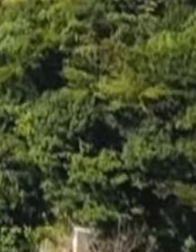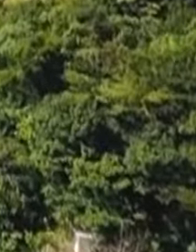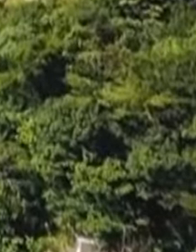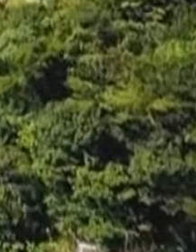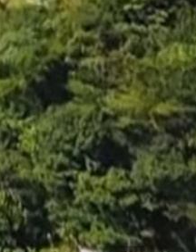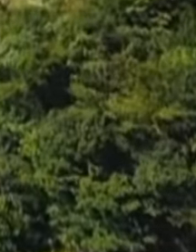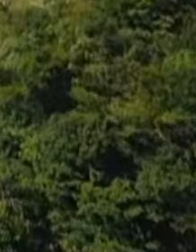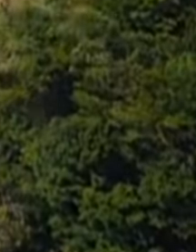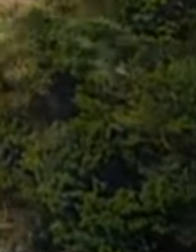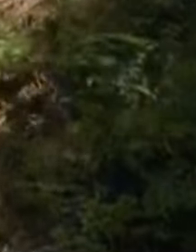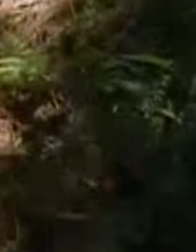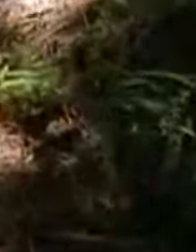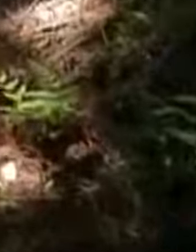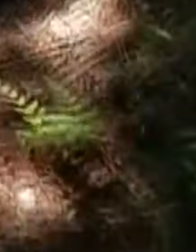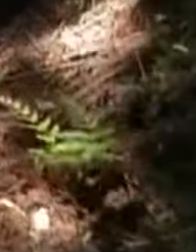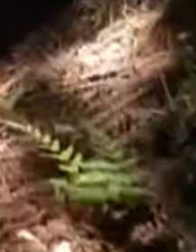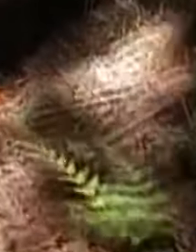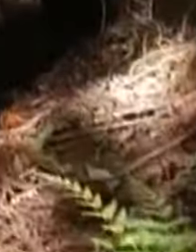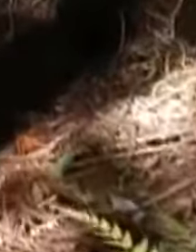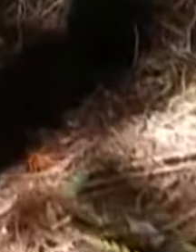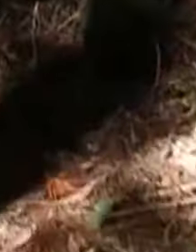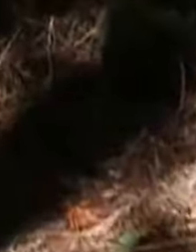さを